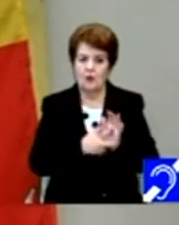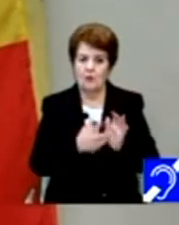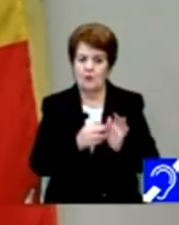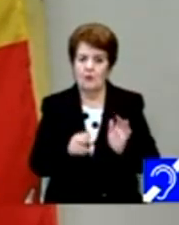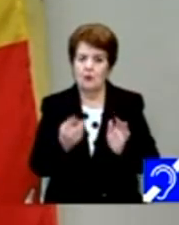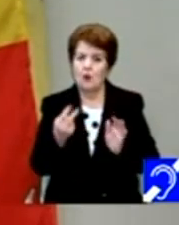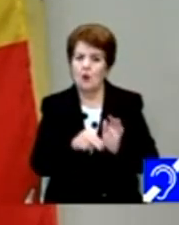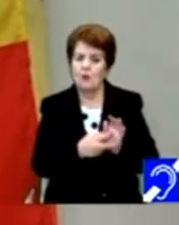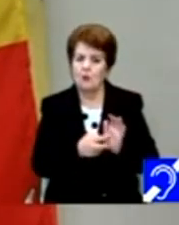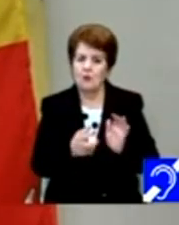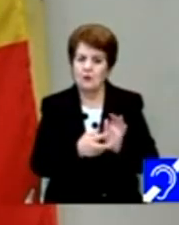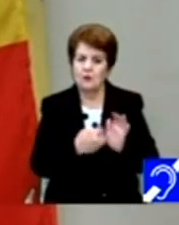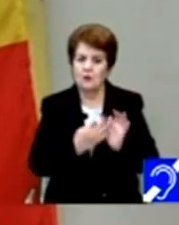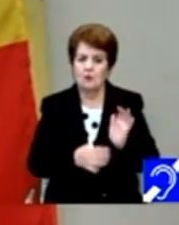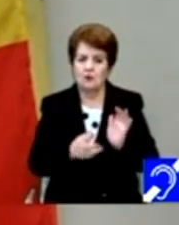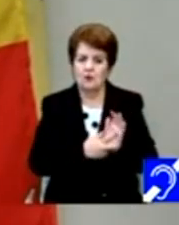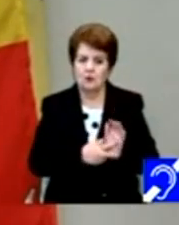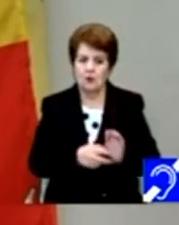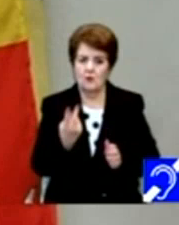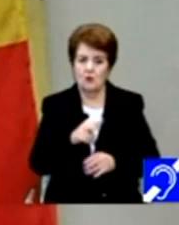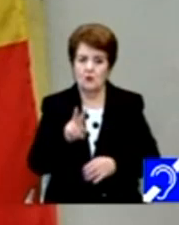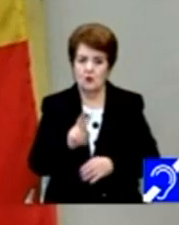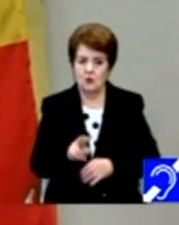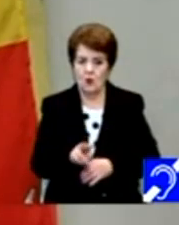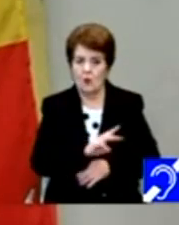208.928, numărul de cazuri active